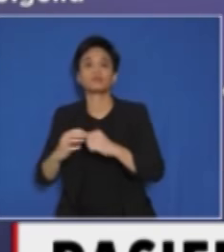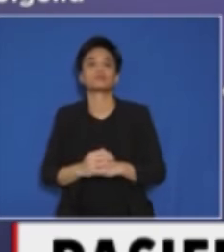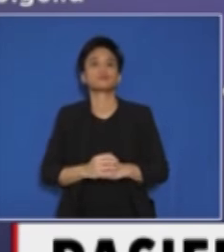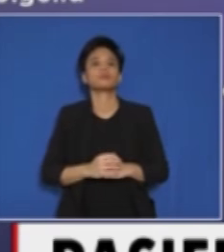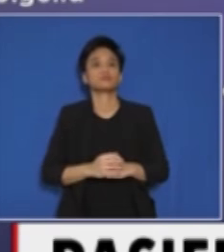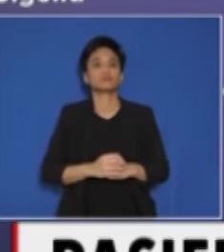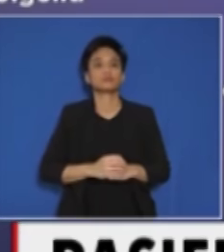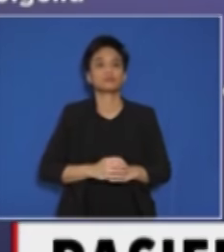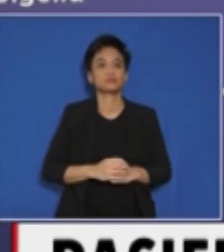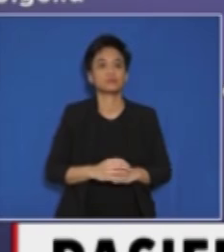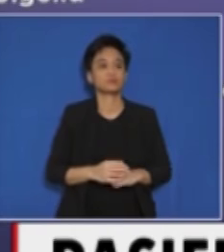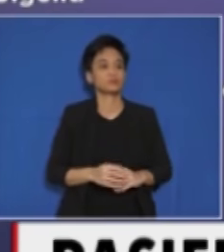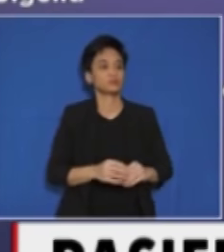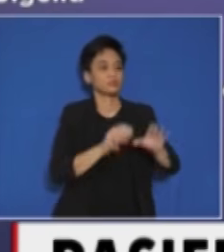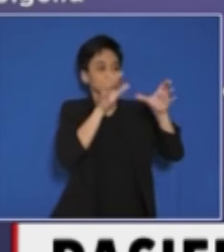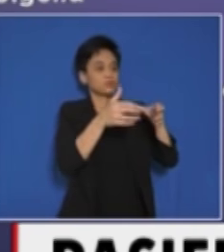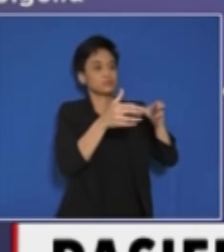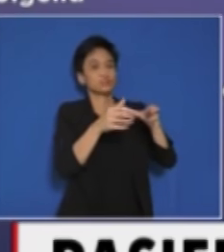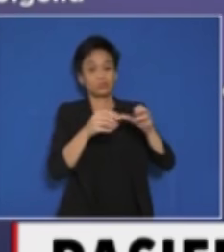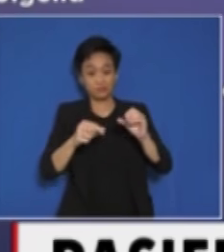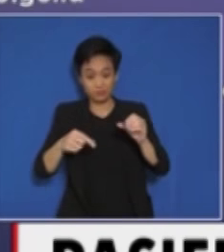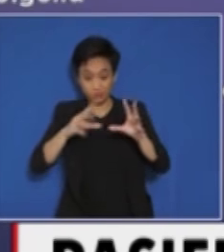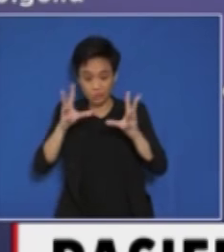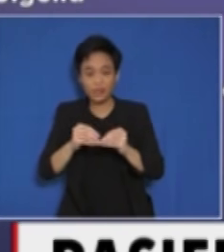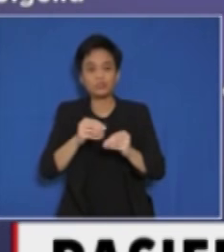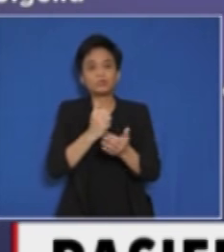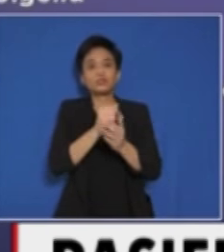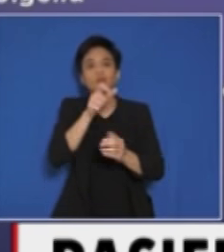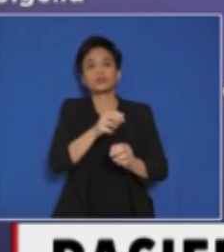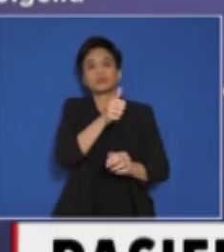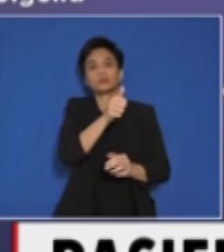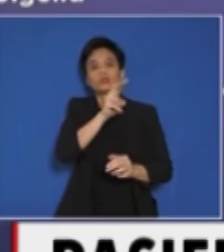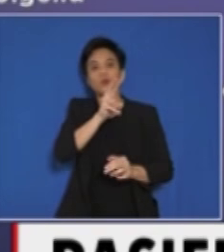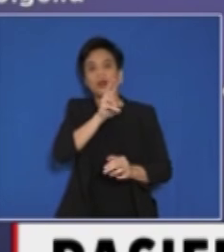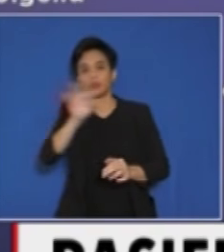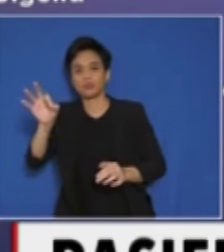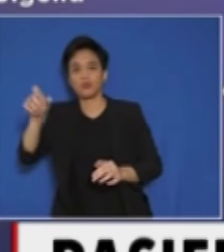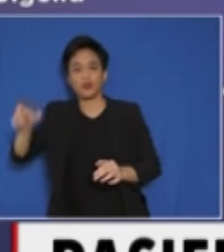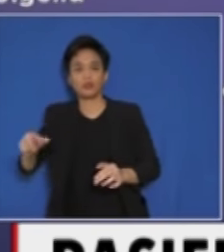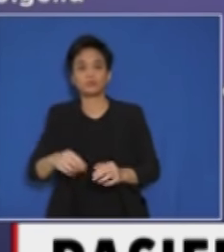60 2544 orang kasus positif